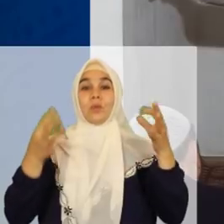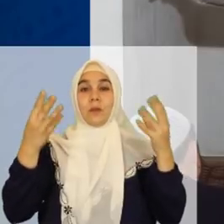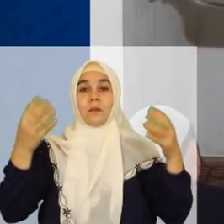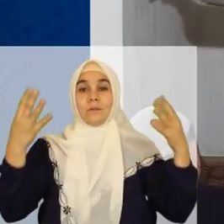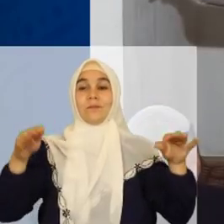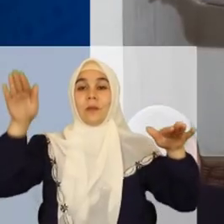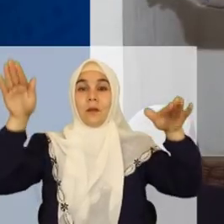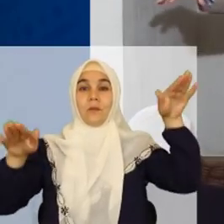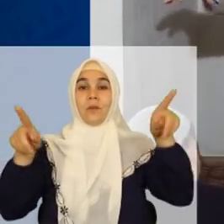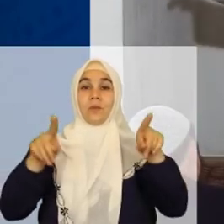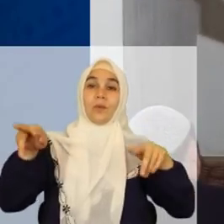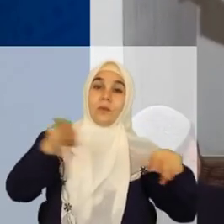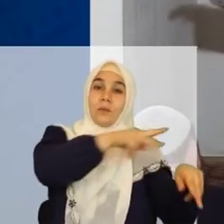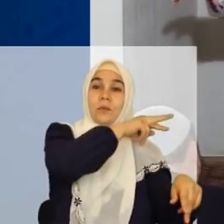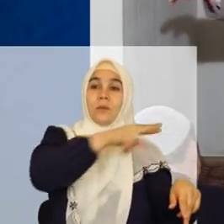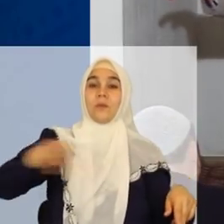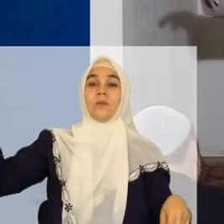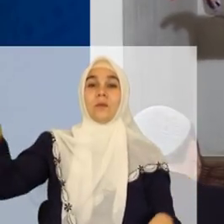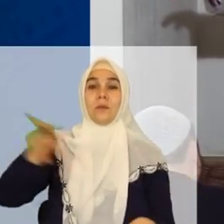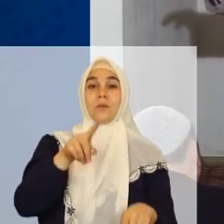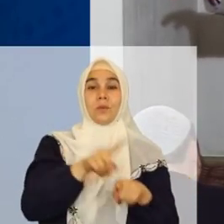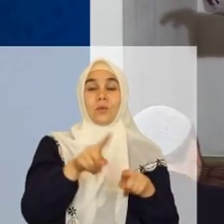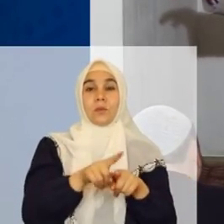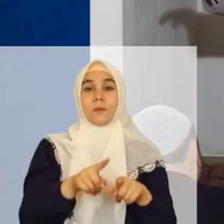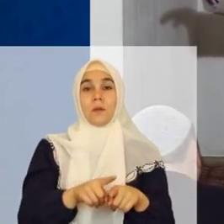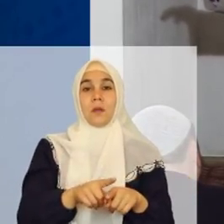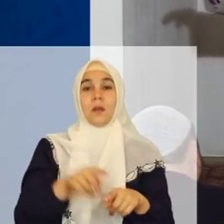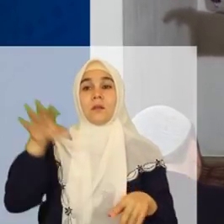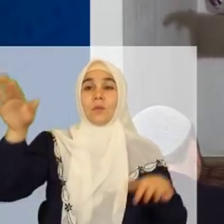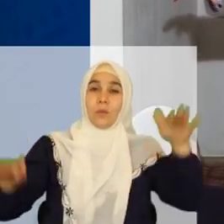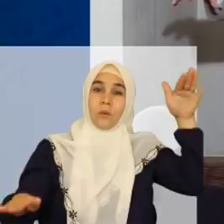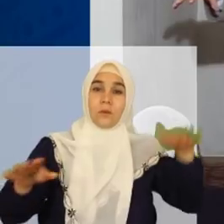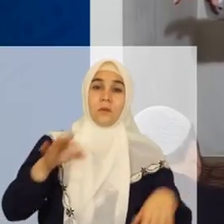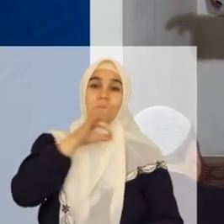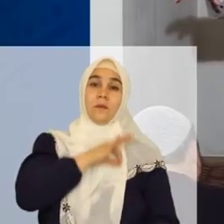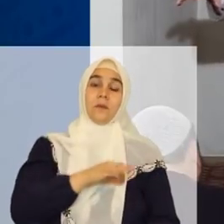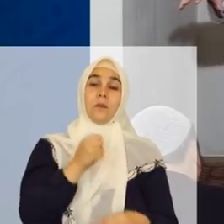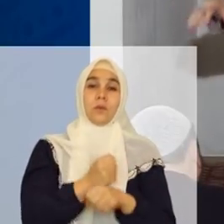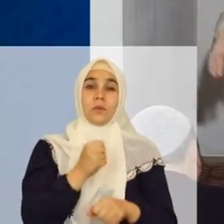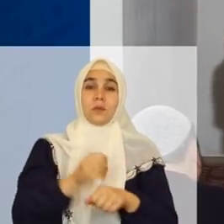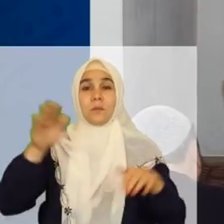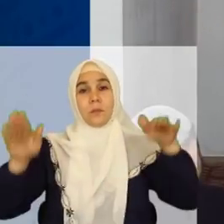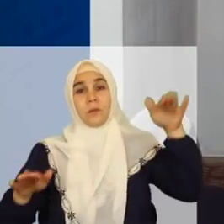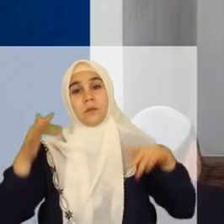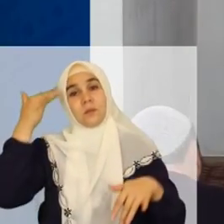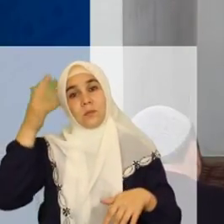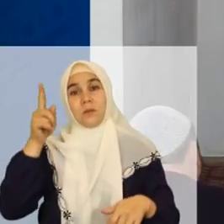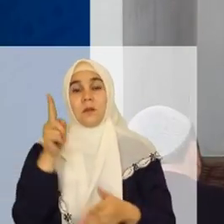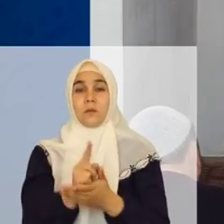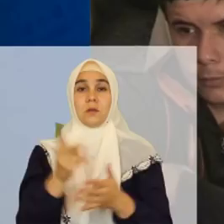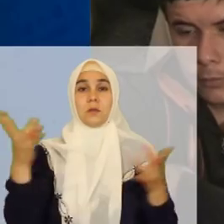deydi. U yoqqa bu yoqqa yuguryapti deydi. Shu palla meni foydamga bossin degan niyatni qilsin hozir deydi.